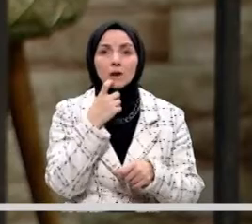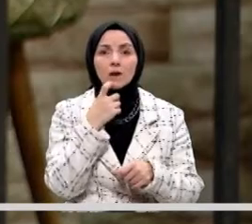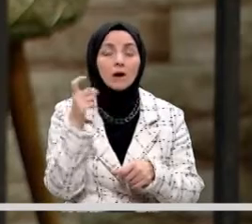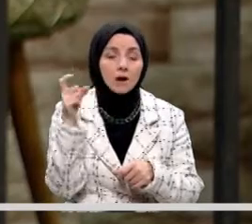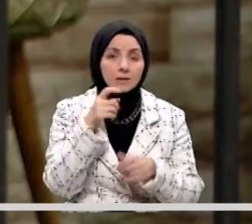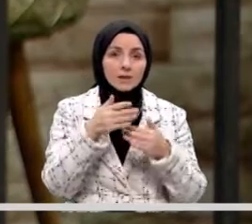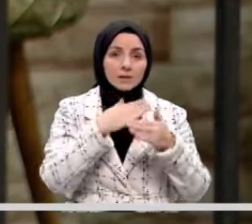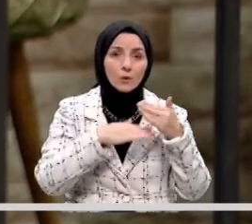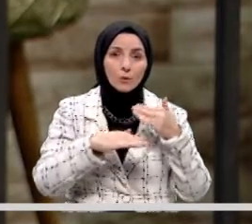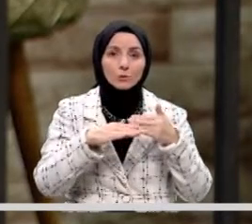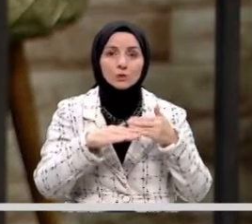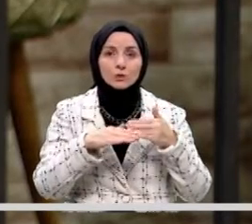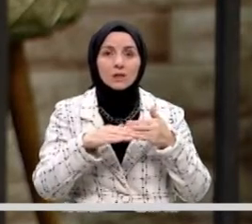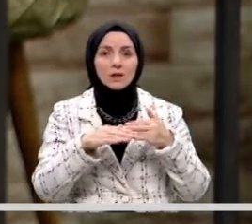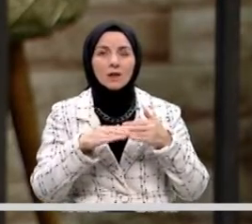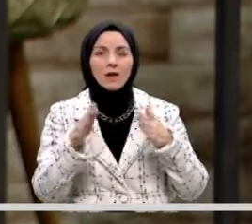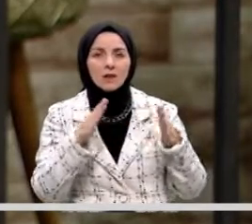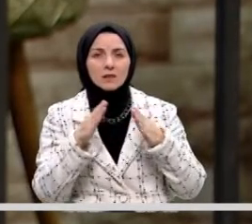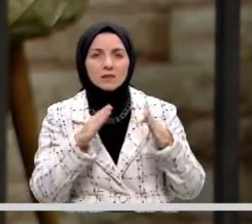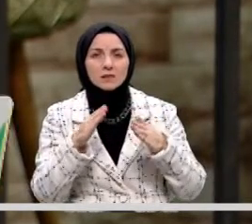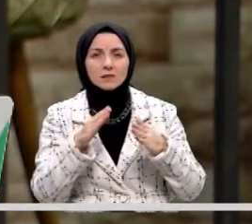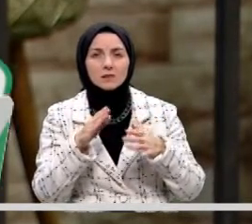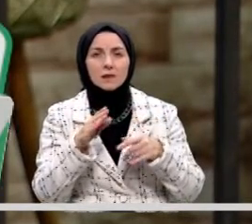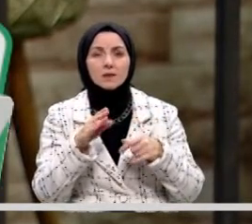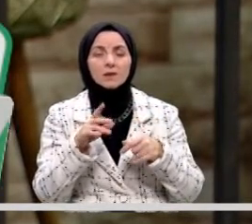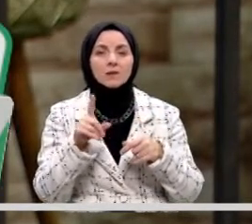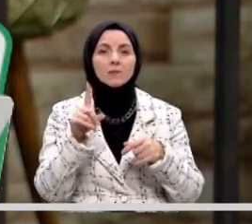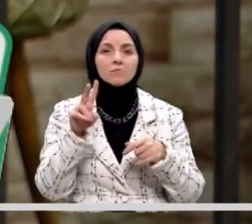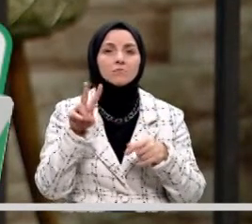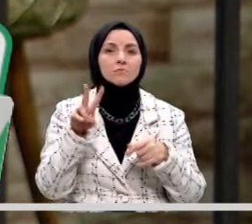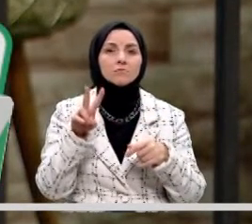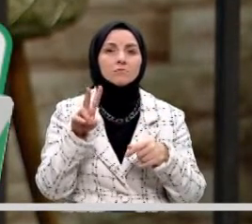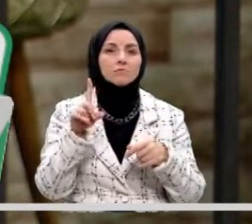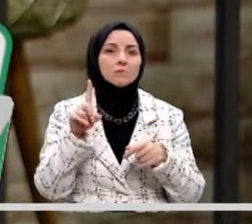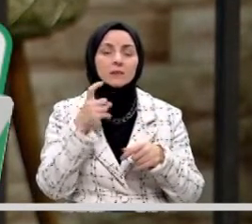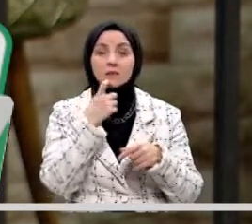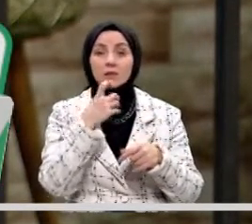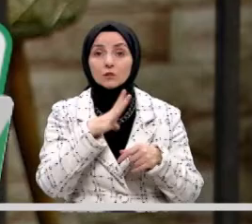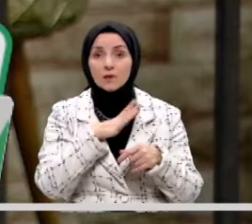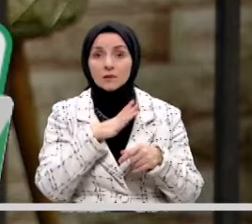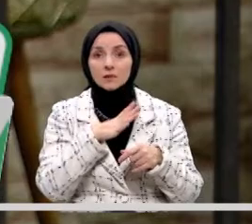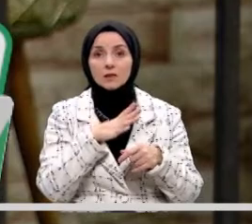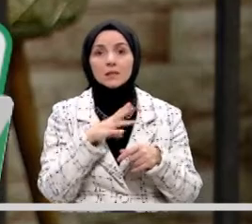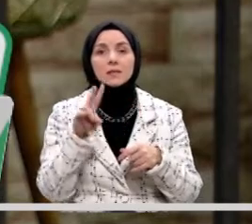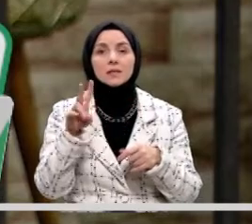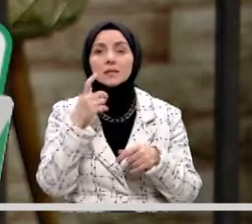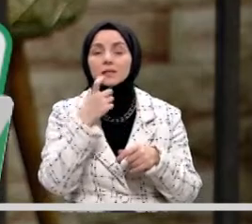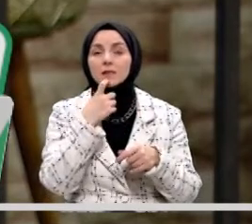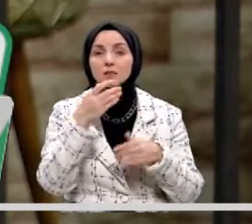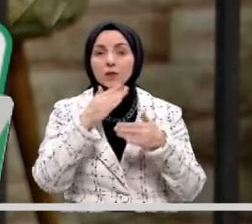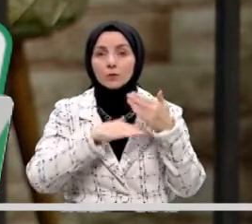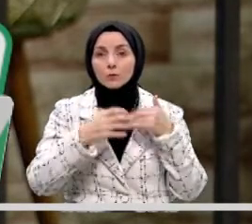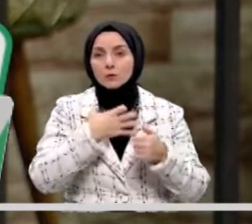Çünkü 2 yaşın doldurdu Ben bir bileyim der kendini fark eder 2 yaşından önce fark etmez Kendini O yüzden de